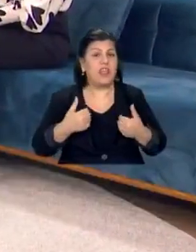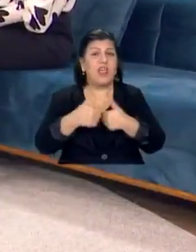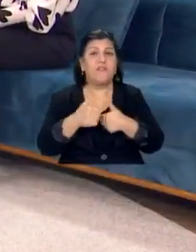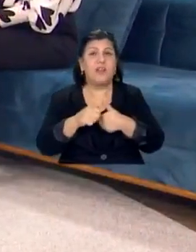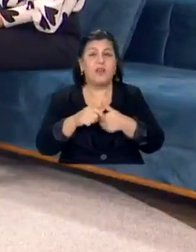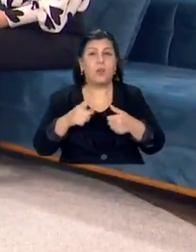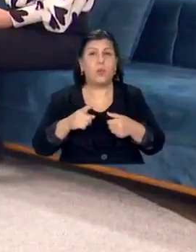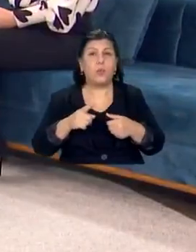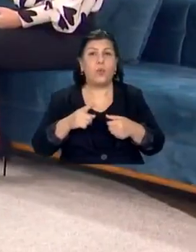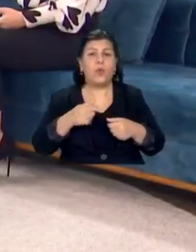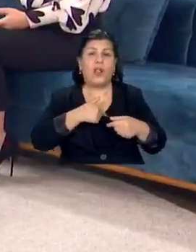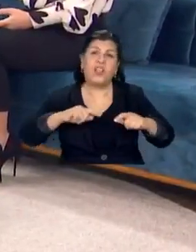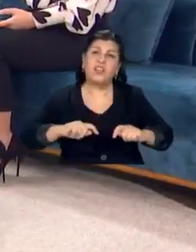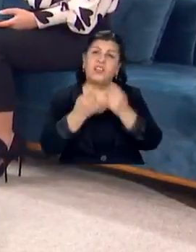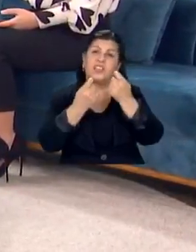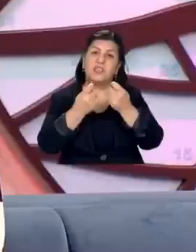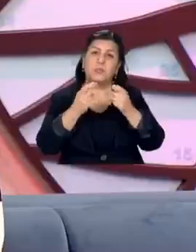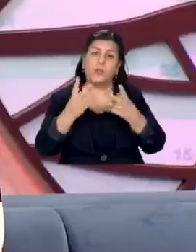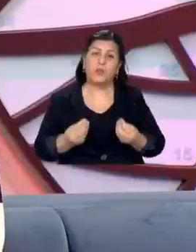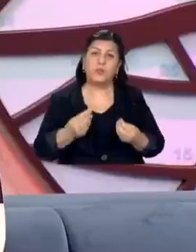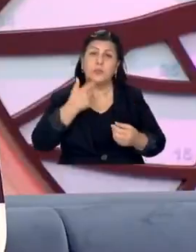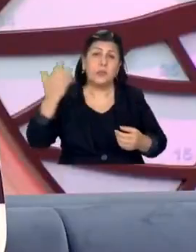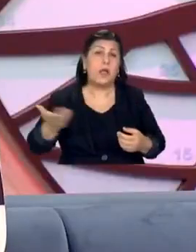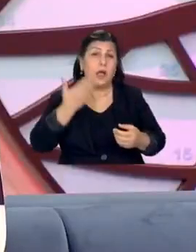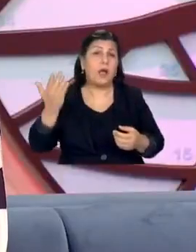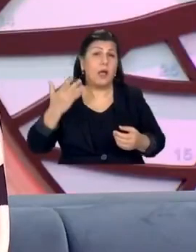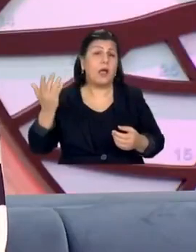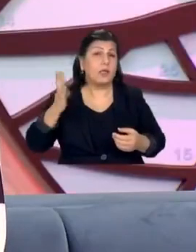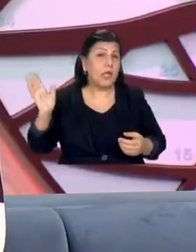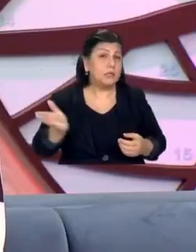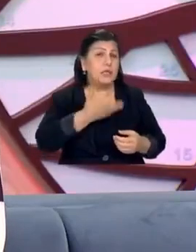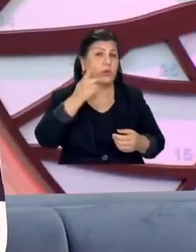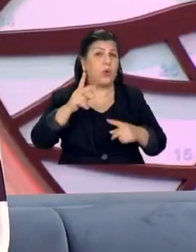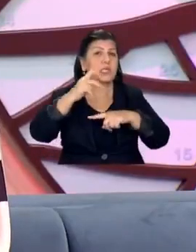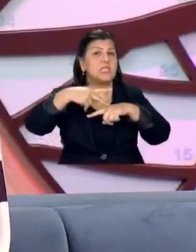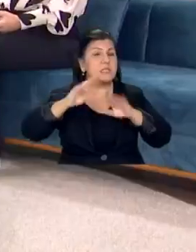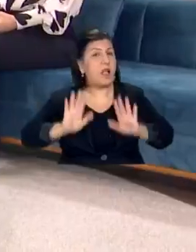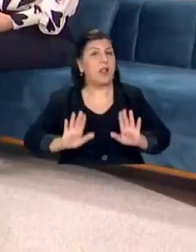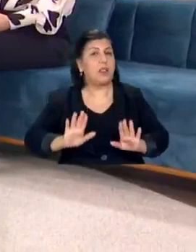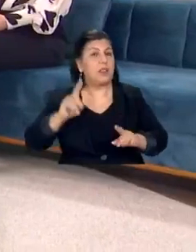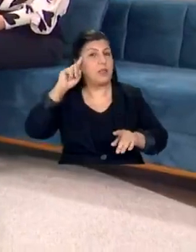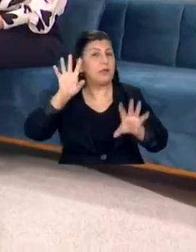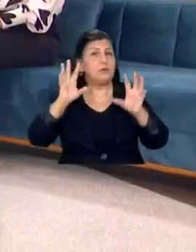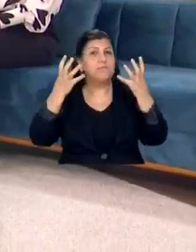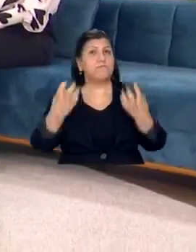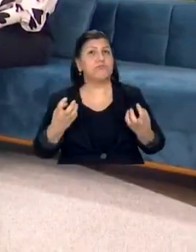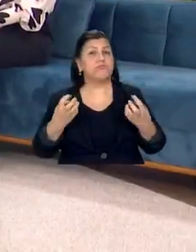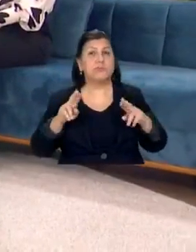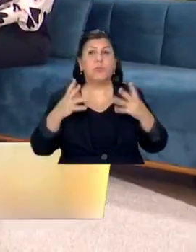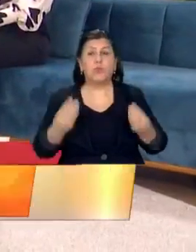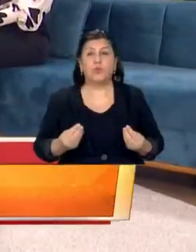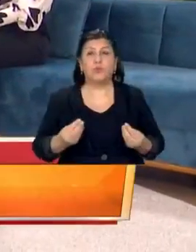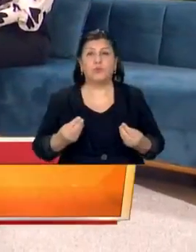yaraları deriz yıllar geçse de o yara Kalır o insanlar da oruç kalıp eve O yüzden herhalde hocam yani ilerleyen günlerde böyle